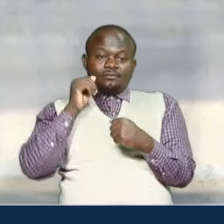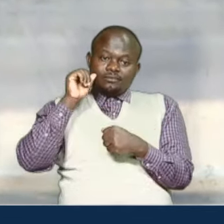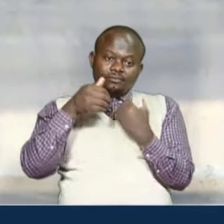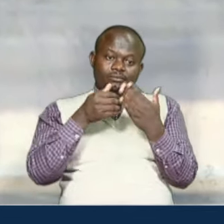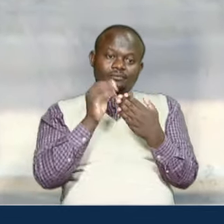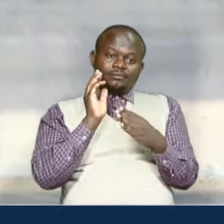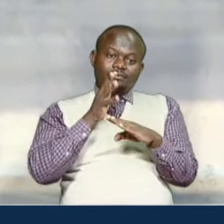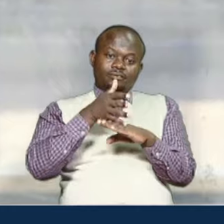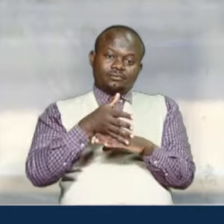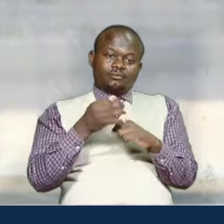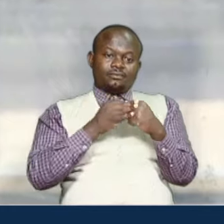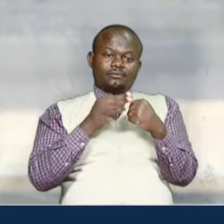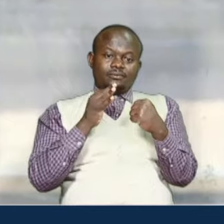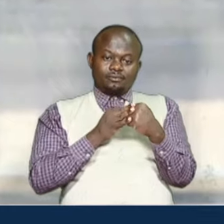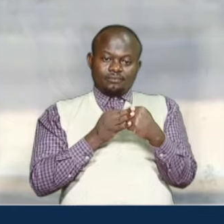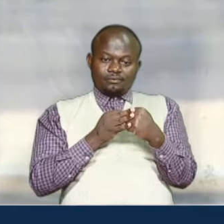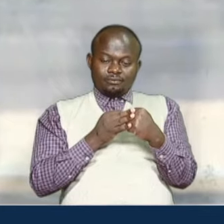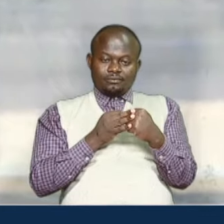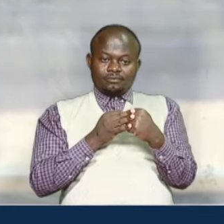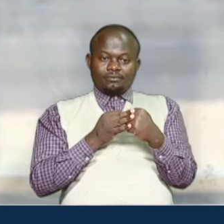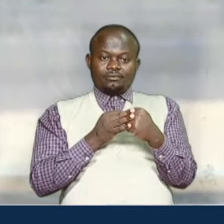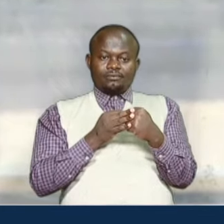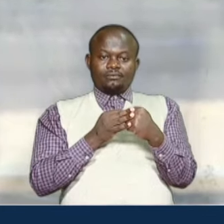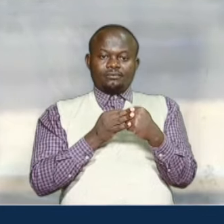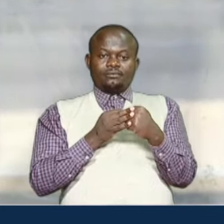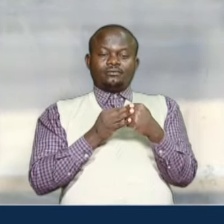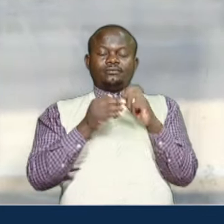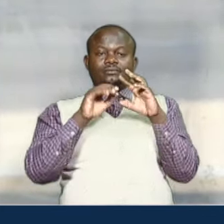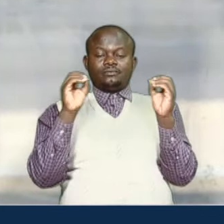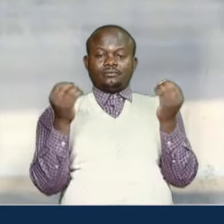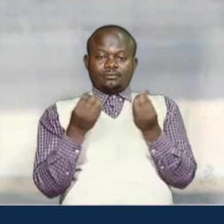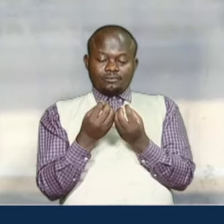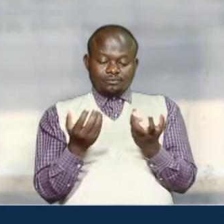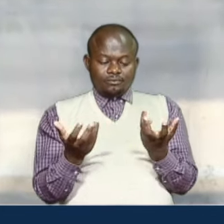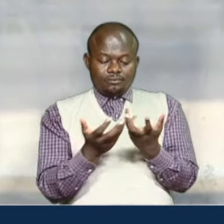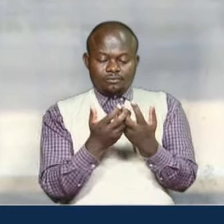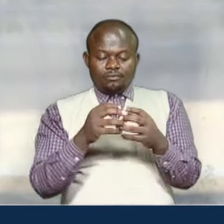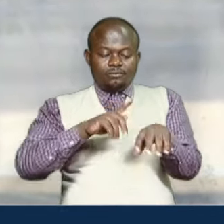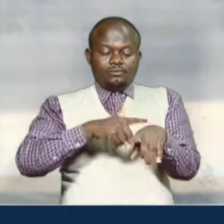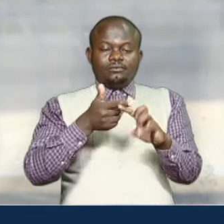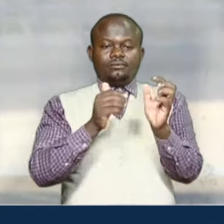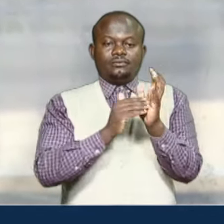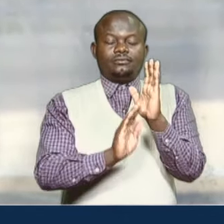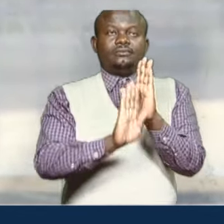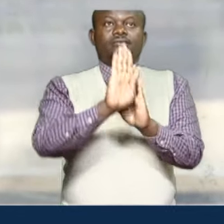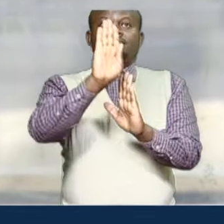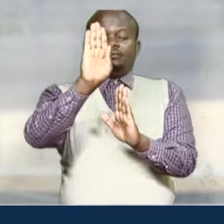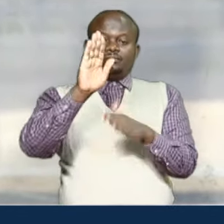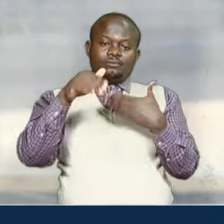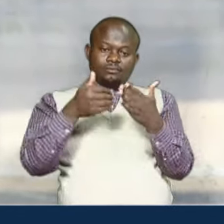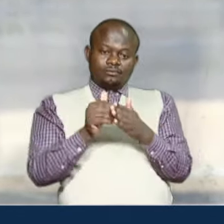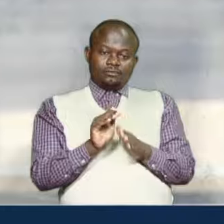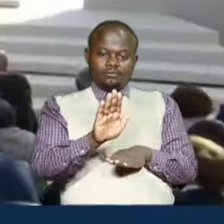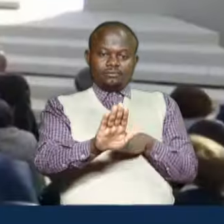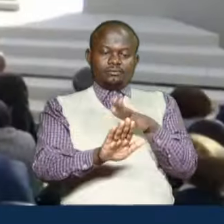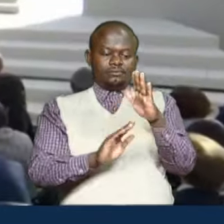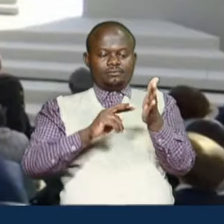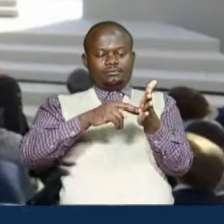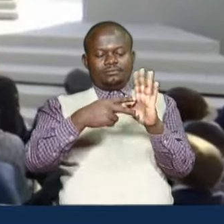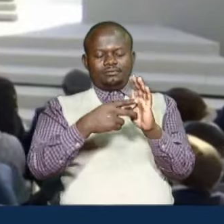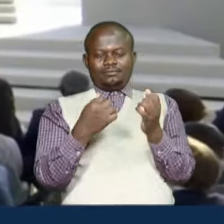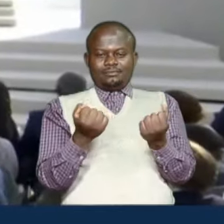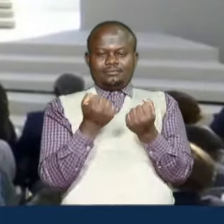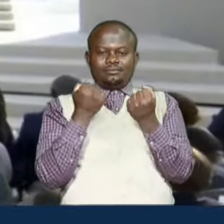turenze 88. Ni umuryango wisanisha n'ibihe kandi uteye imbere, ukataje mu mishinga ihamye.